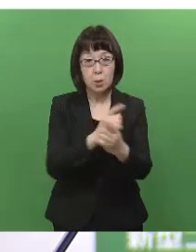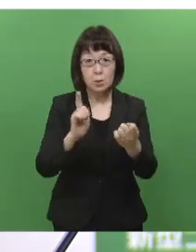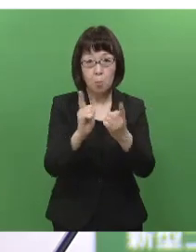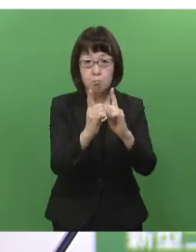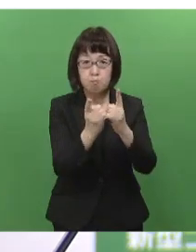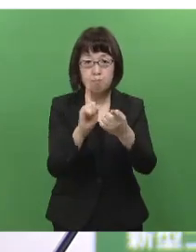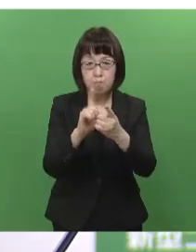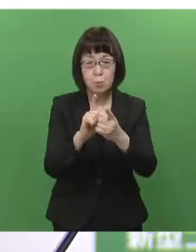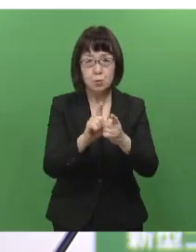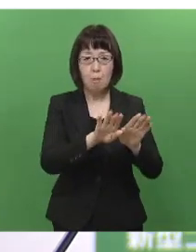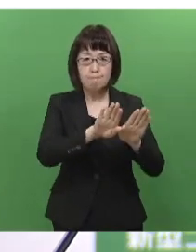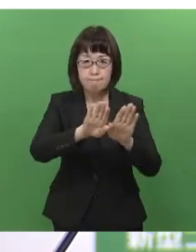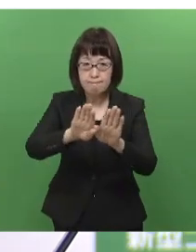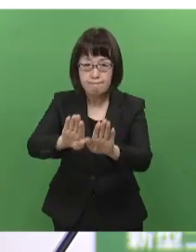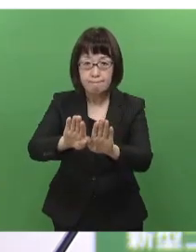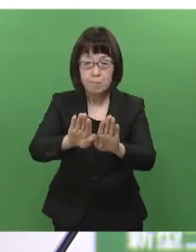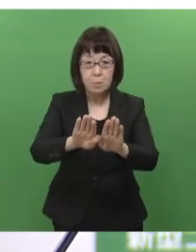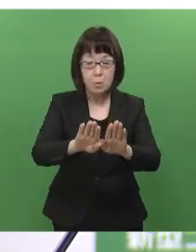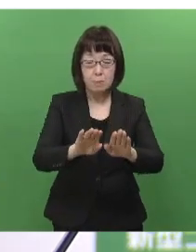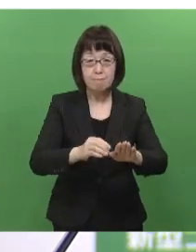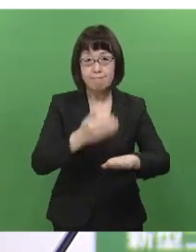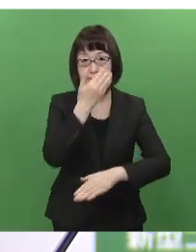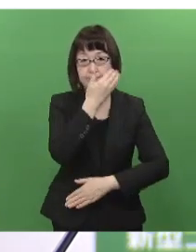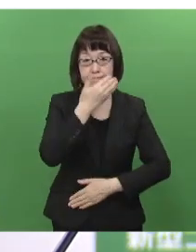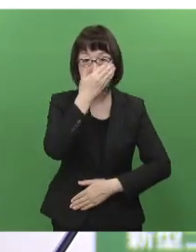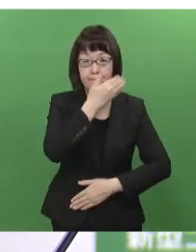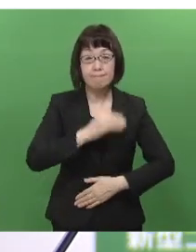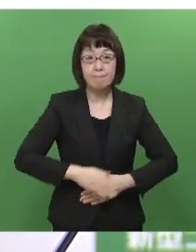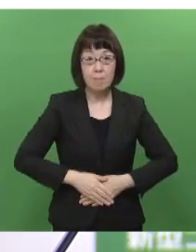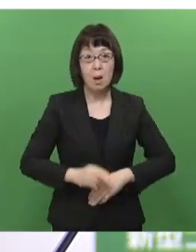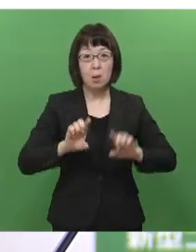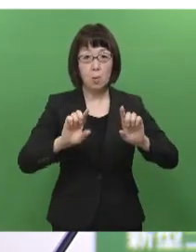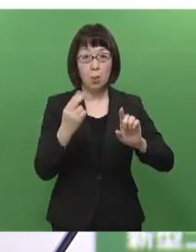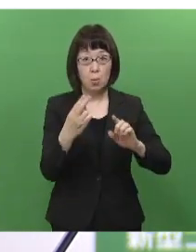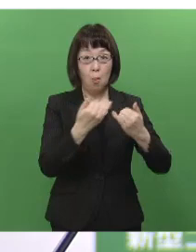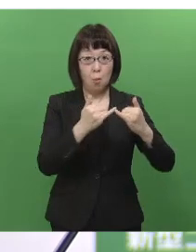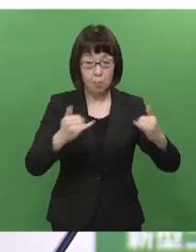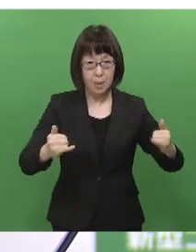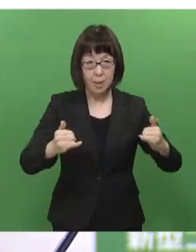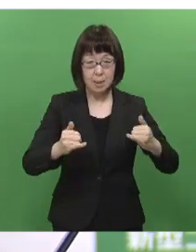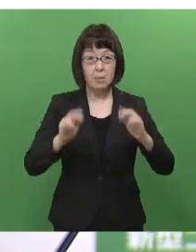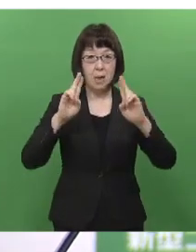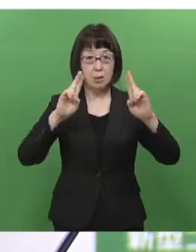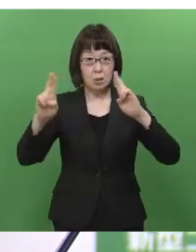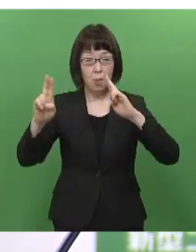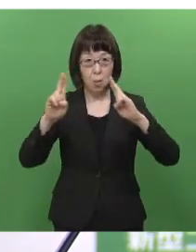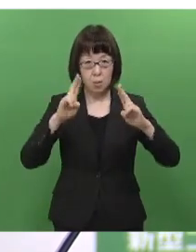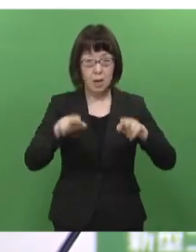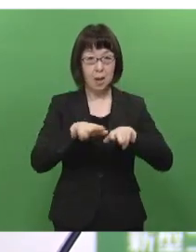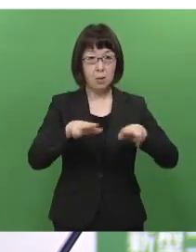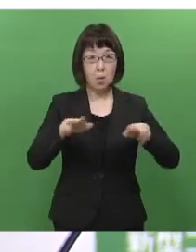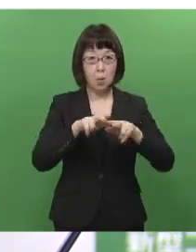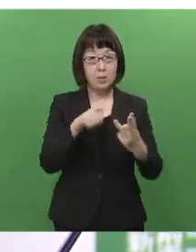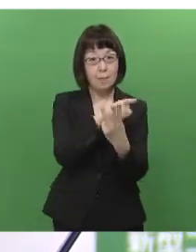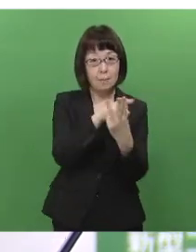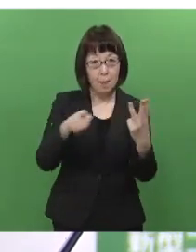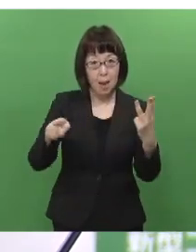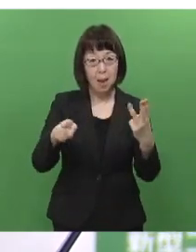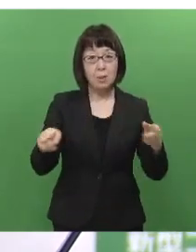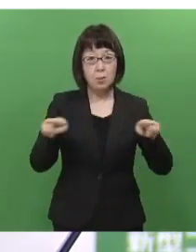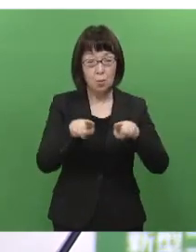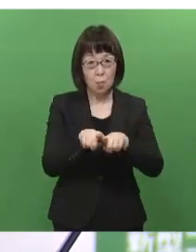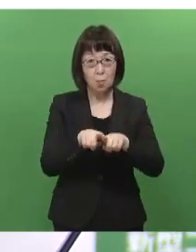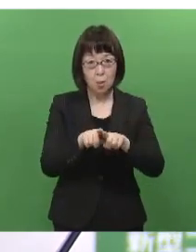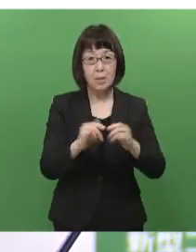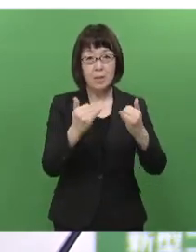要であります。そこで都民、事業者、行政一体となってこの点を人の流れを止め